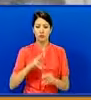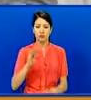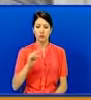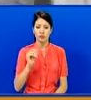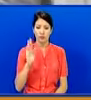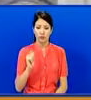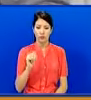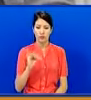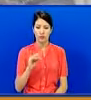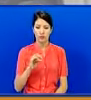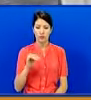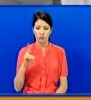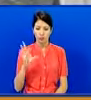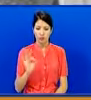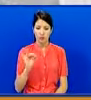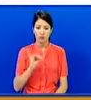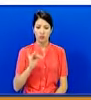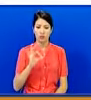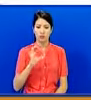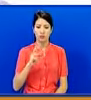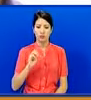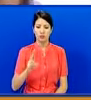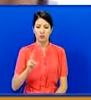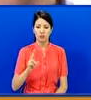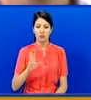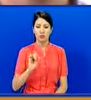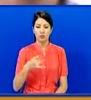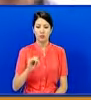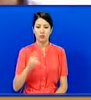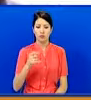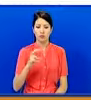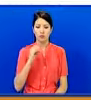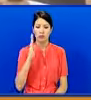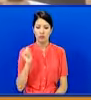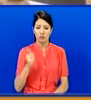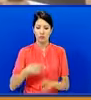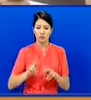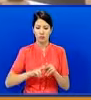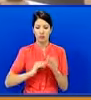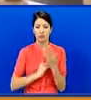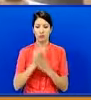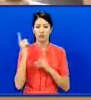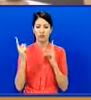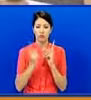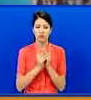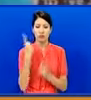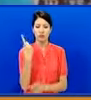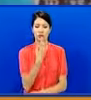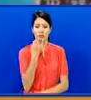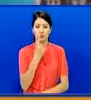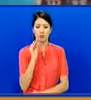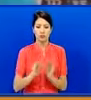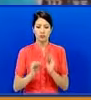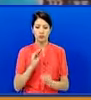Инна Гапоненко, сонымен қатар Юлия Осмак, Ольга Баби және Евгения Долуханова. Осындай деңгейдегі кездесуді біз алғаш рет ұйымдастырып